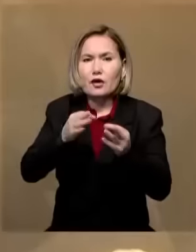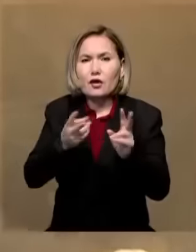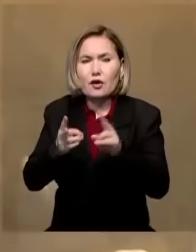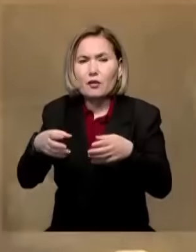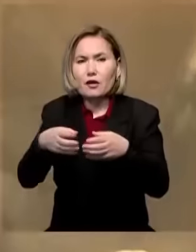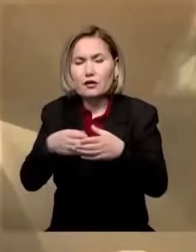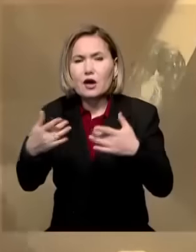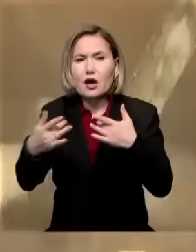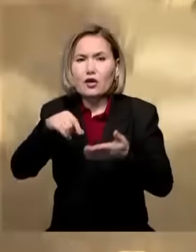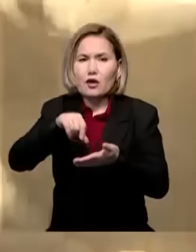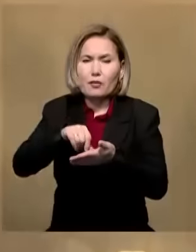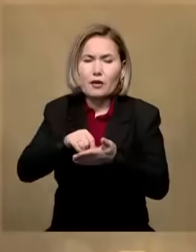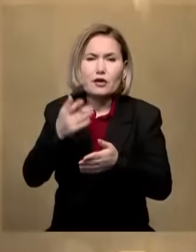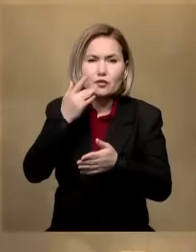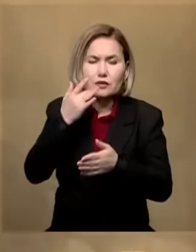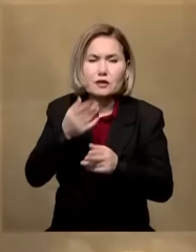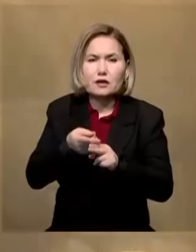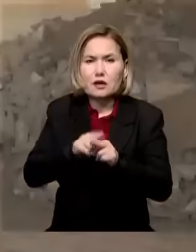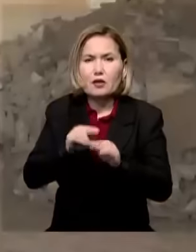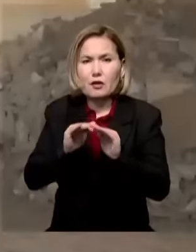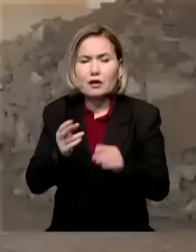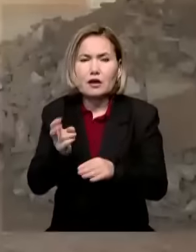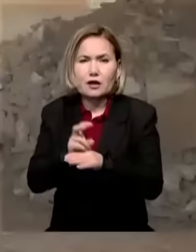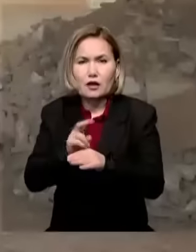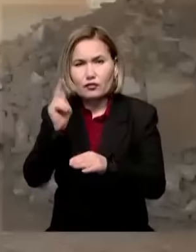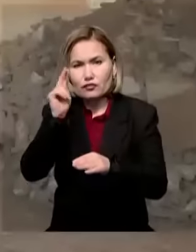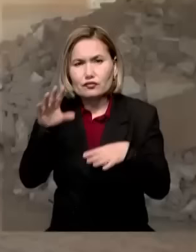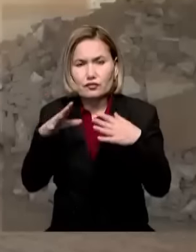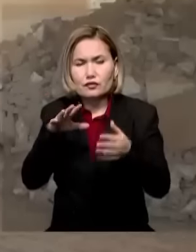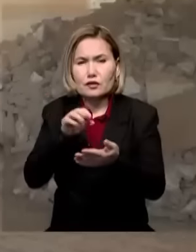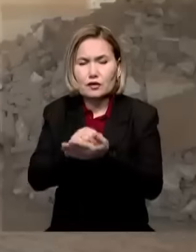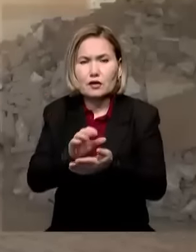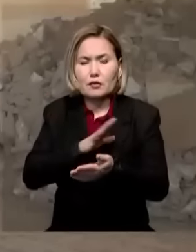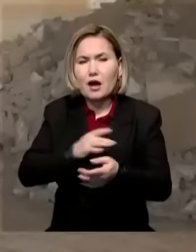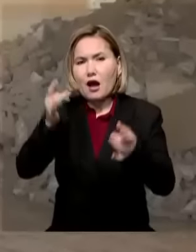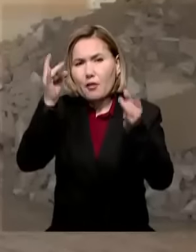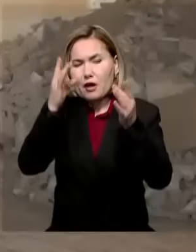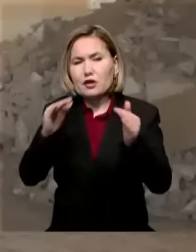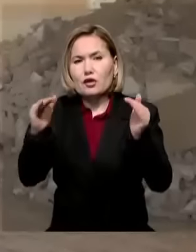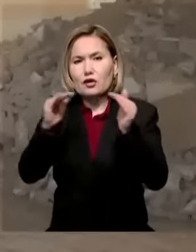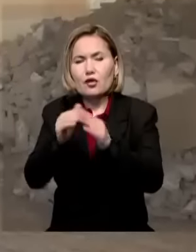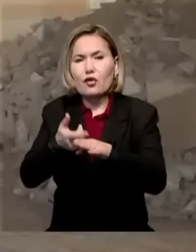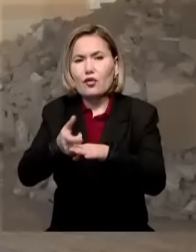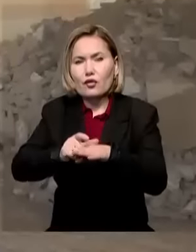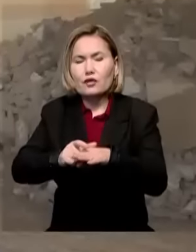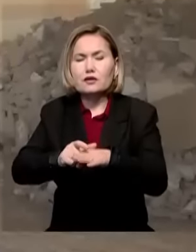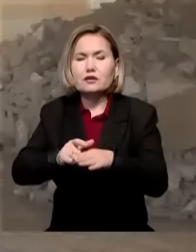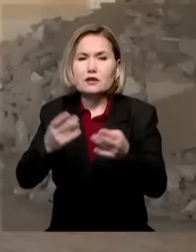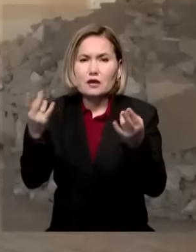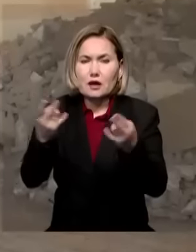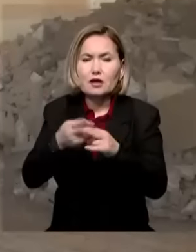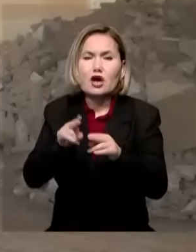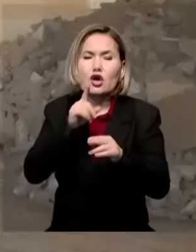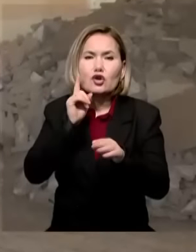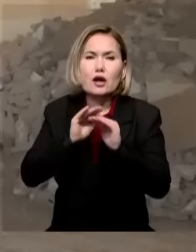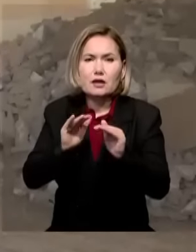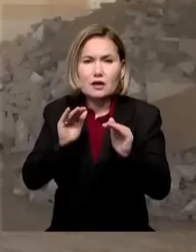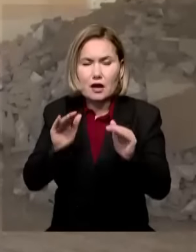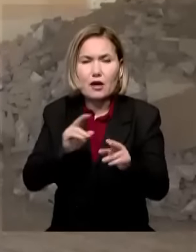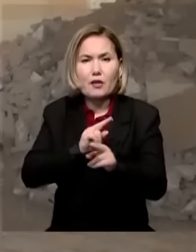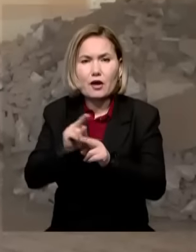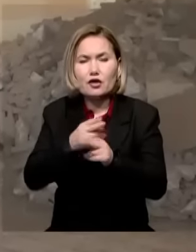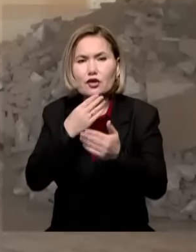көптеген шығармашылық ұжымдар мен үйірмелер жұмыс істейді. Бізге мәдениет үйі өте керек. Жастарды баулу, жастардыға